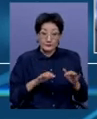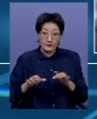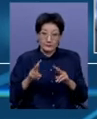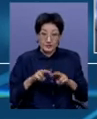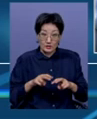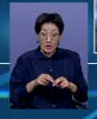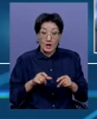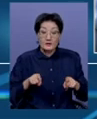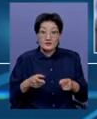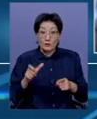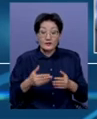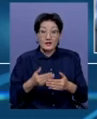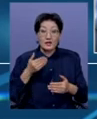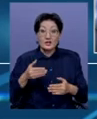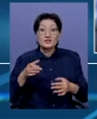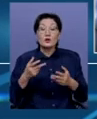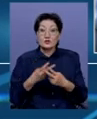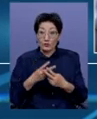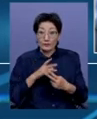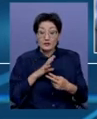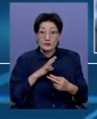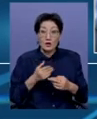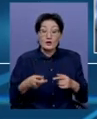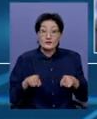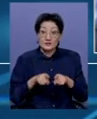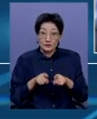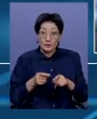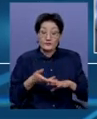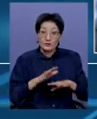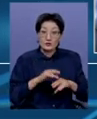Установлено, что задержанный ранее судим за умышленное причинение тяжкого вреда здоровью.